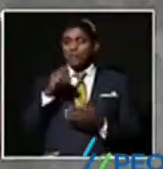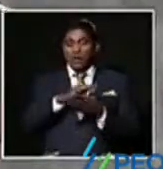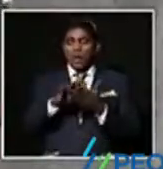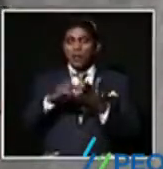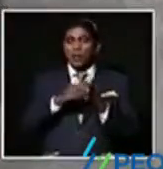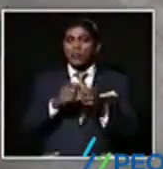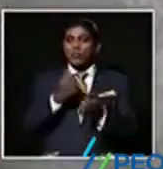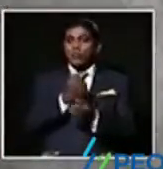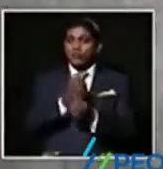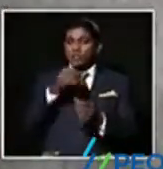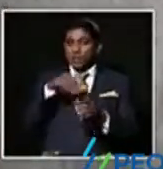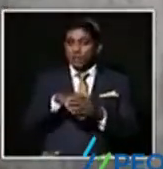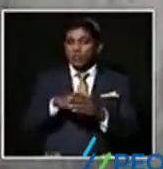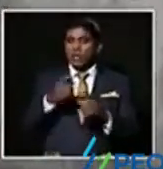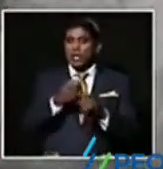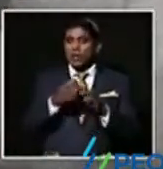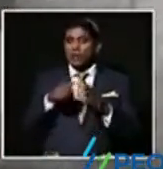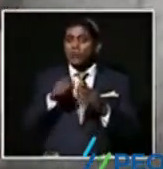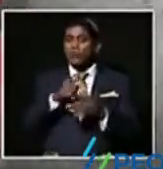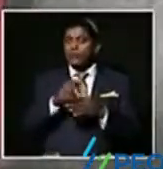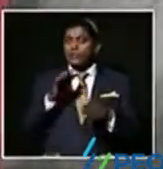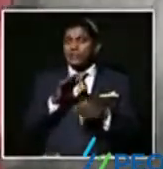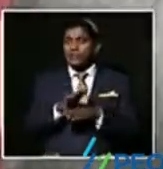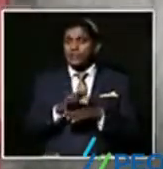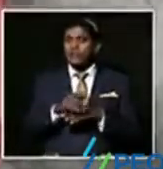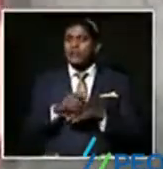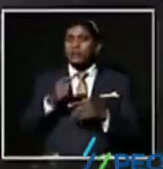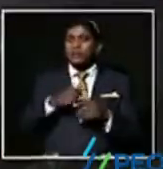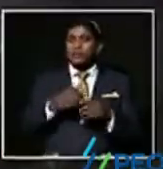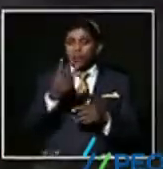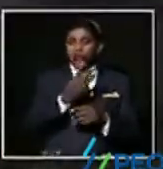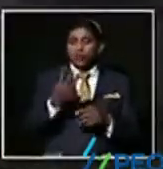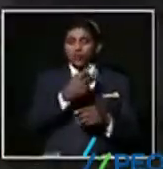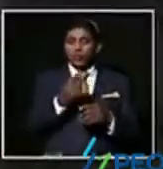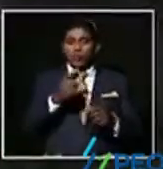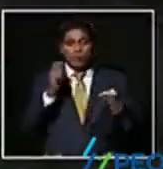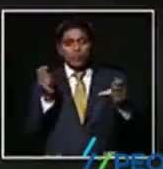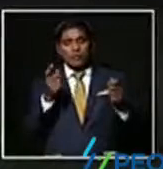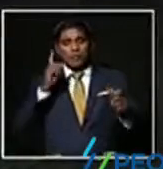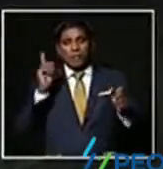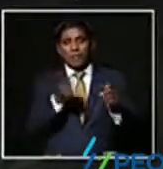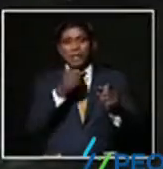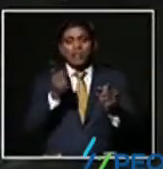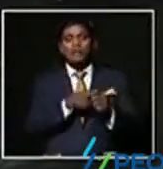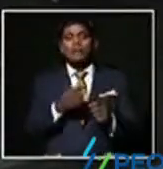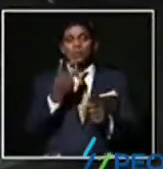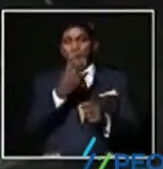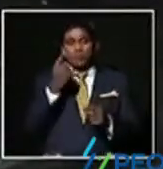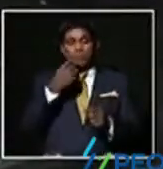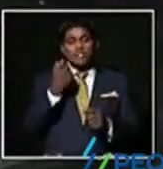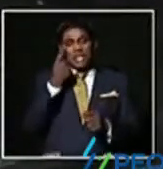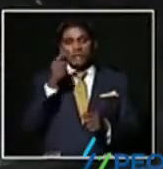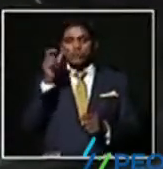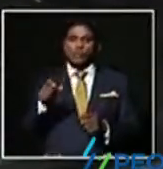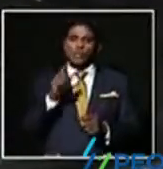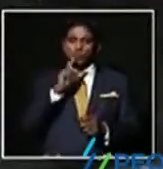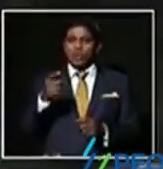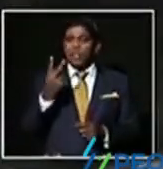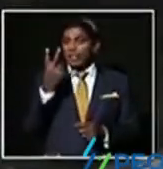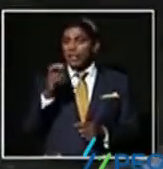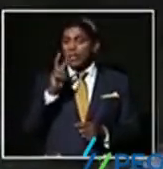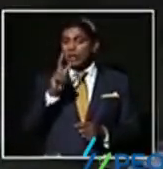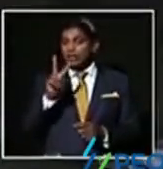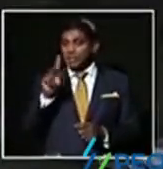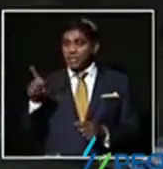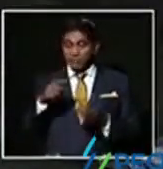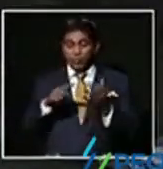වසමේ හරුමල්ගොඩ ප්‍රදේශයේ සිදු වූ දිත්ව මනුෂ්‍ය ඝාතනයක සැකකරුවෙකු බව පොලිසිය සඳහන් කළා. ඔහු 2021 වර්ෂයේ